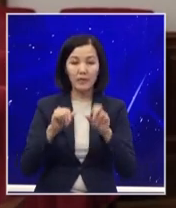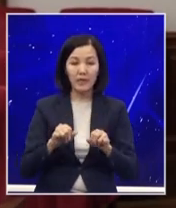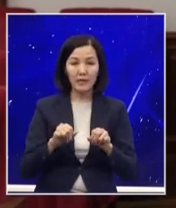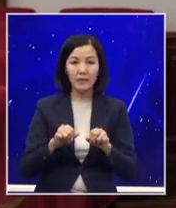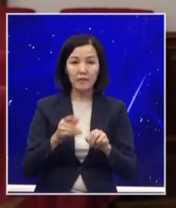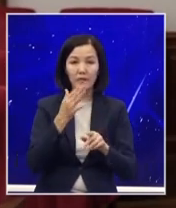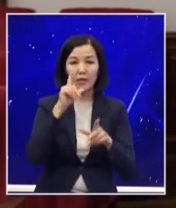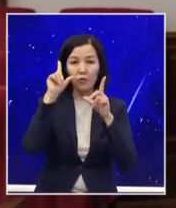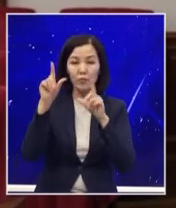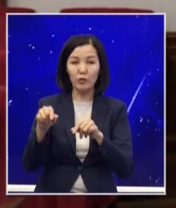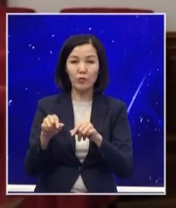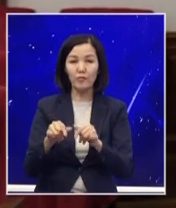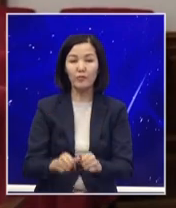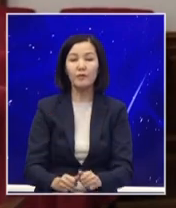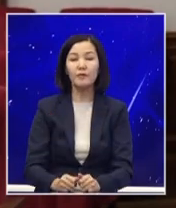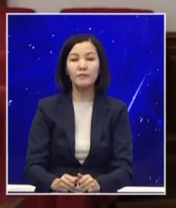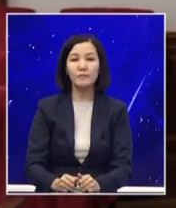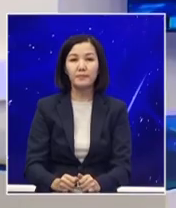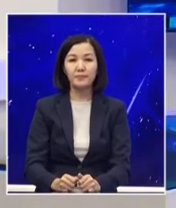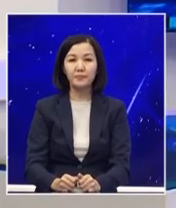за рубежом, в частности в Индии.